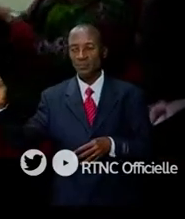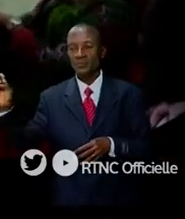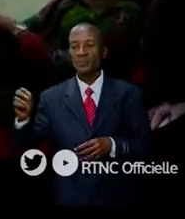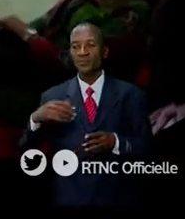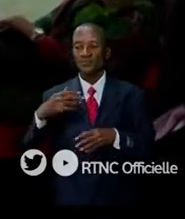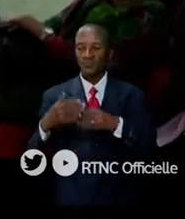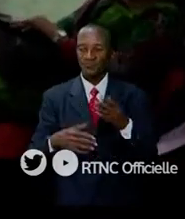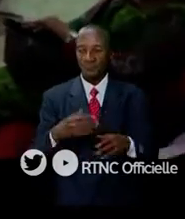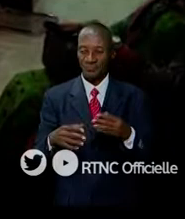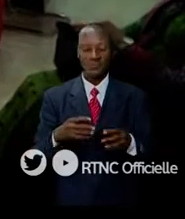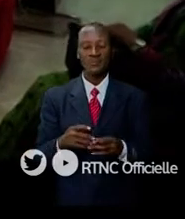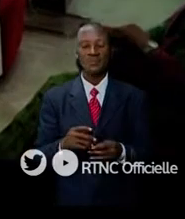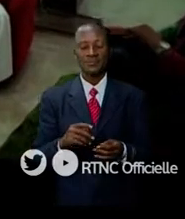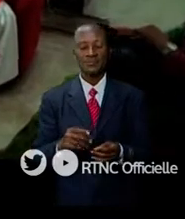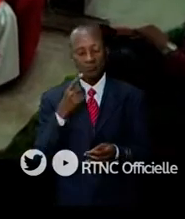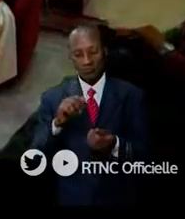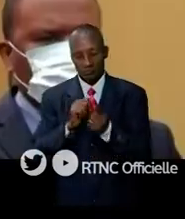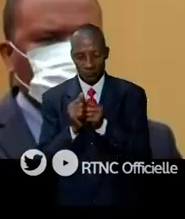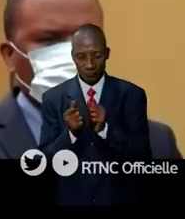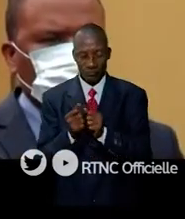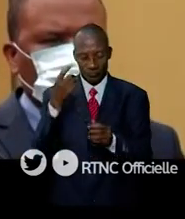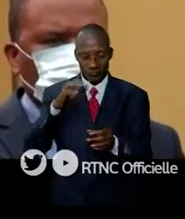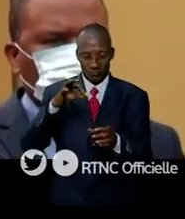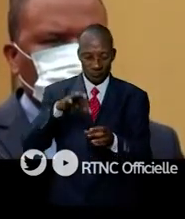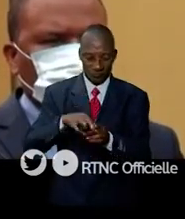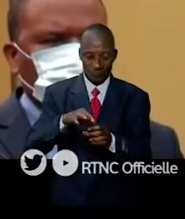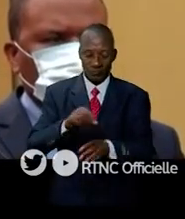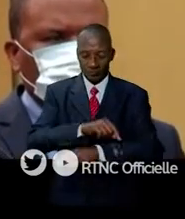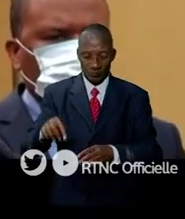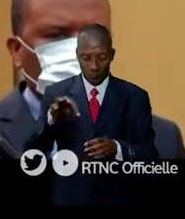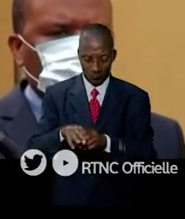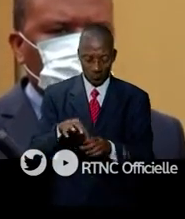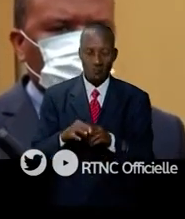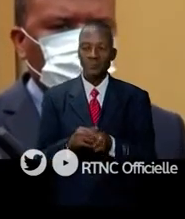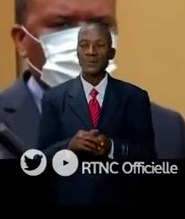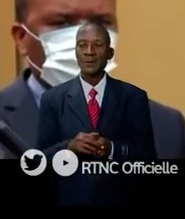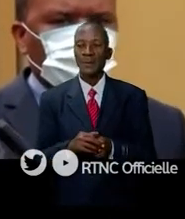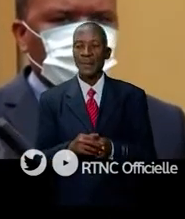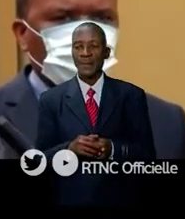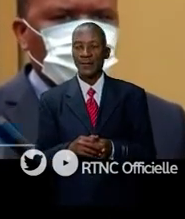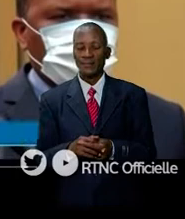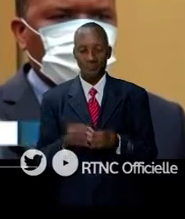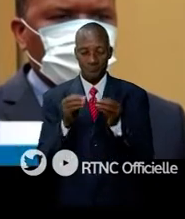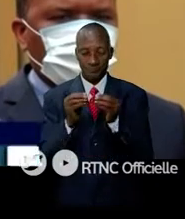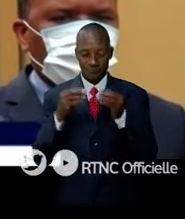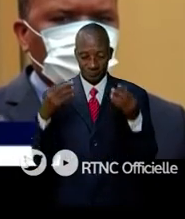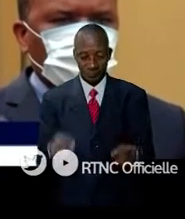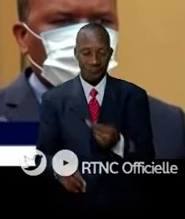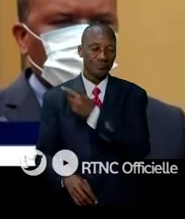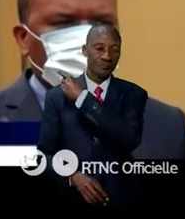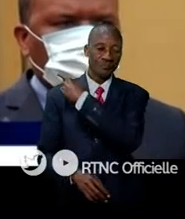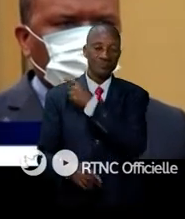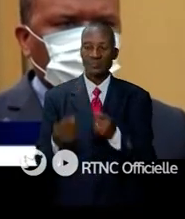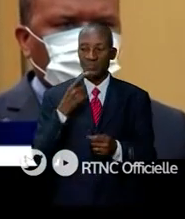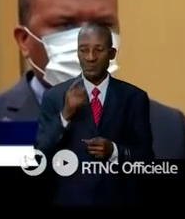de la centrale électorale. Nous sommes venus rencontrer son éminence le cardinal Ambongo pour échanger avec